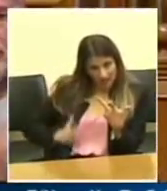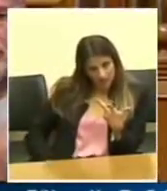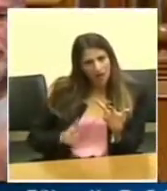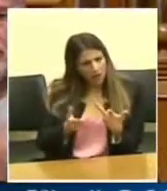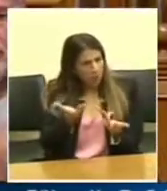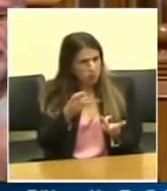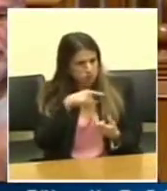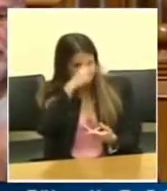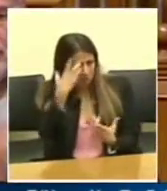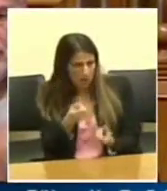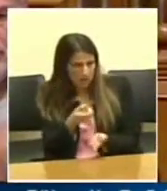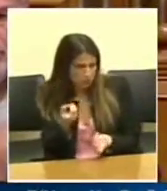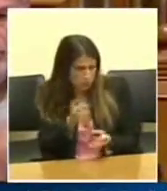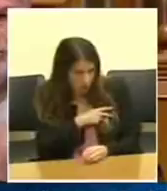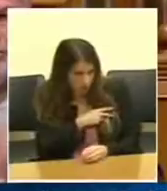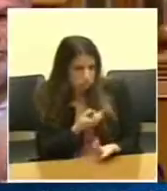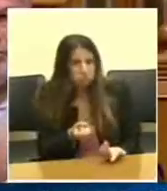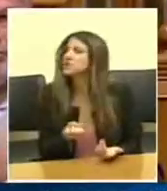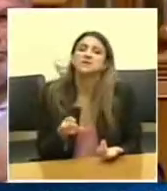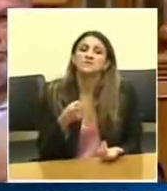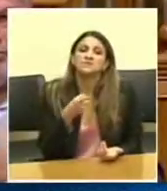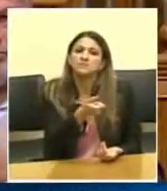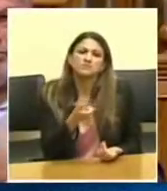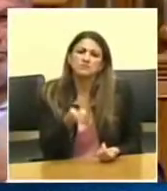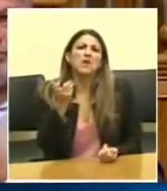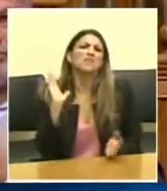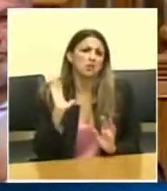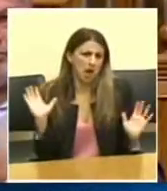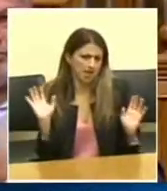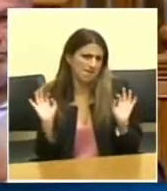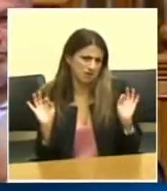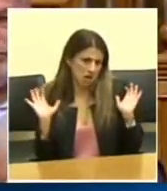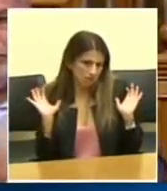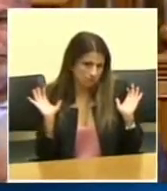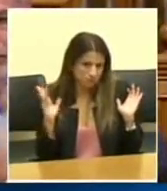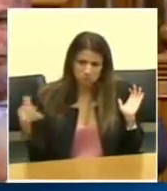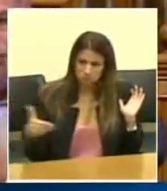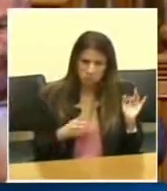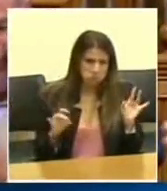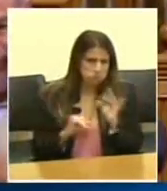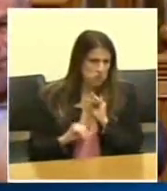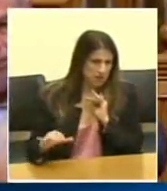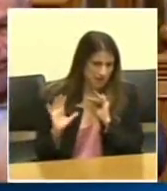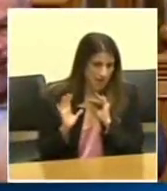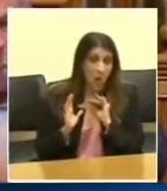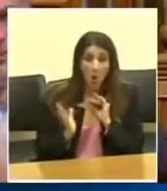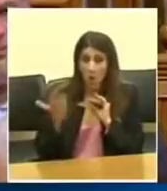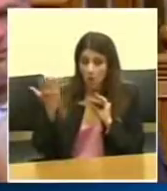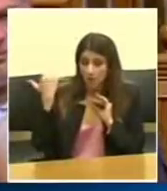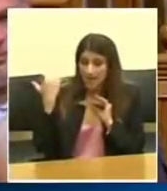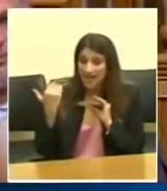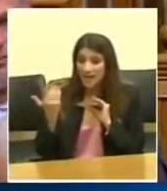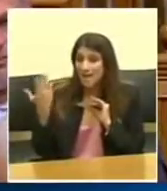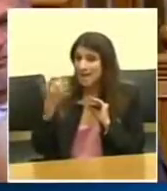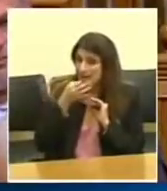τη δυνατότητα, αν δεν κάνω λάθος, δεν αξιοποιήσατε αυτό το κοινοβουλευτικό όπλο όταν είχατε